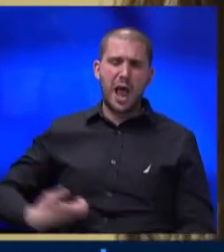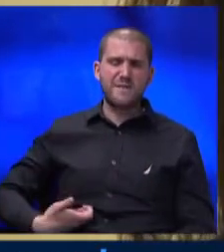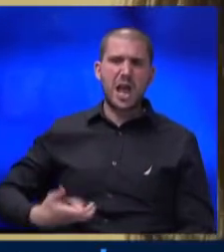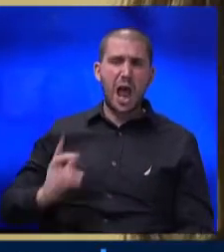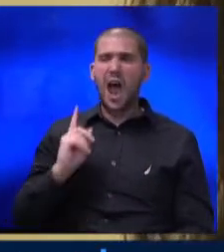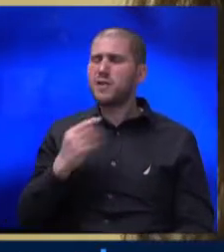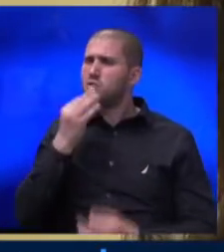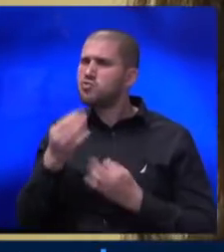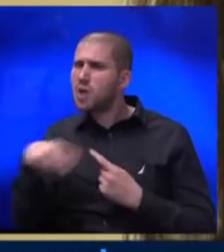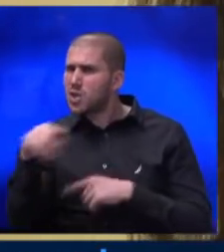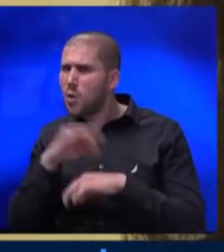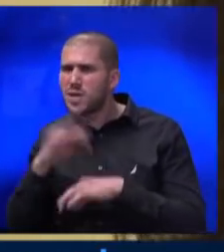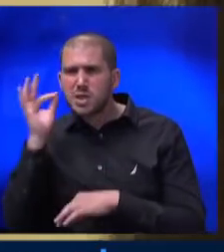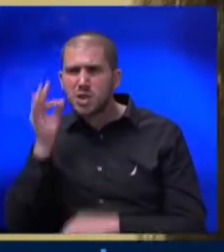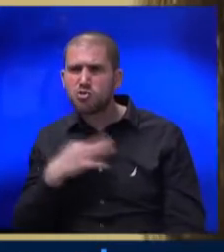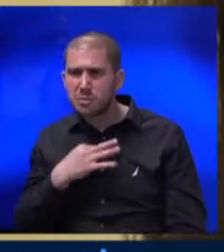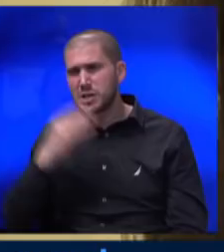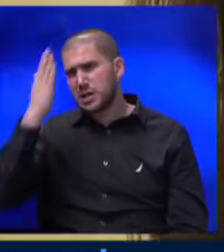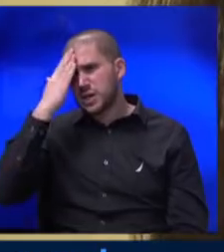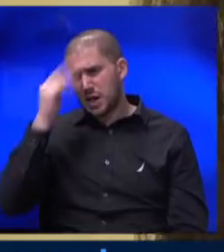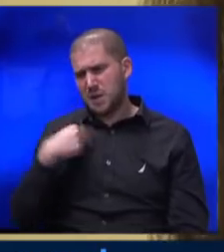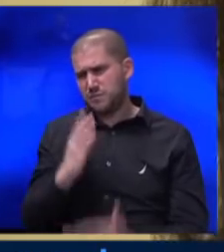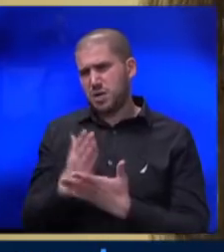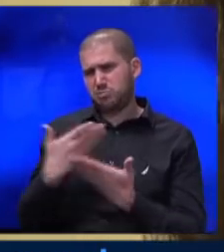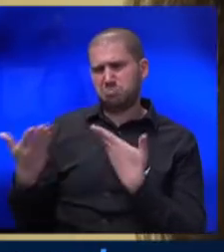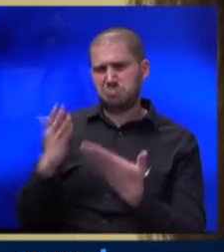שאלתי את רופאת הנשים שלי, שהכירה אותי כבר,